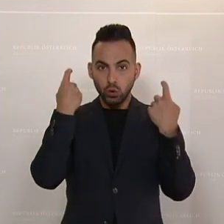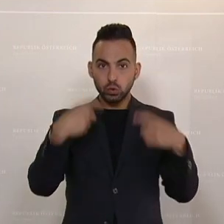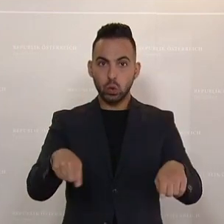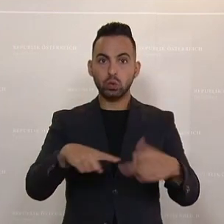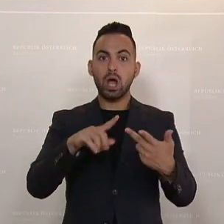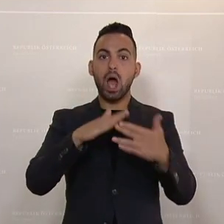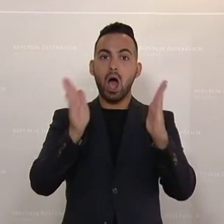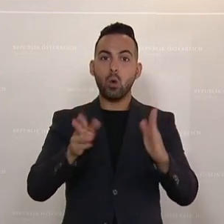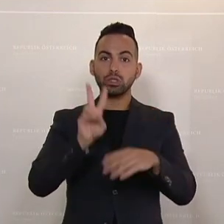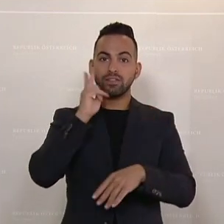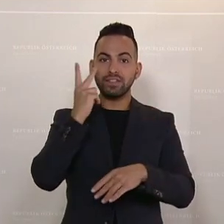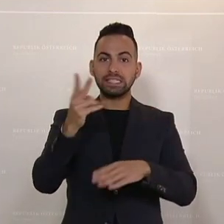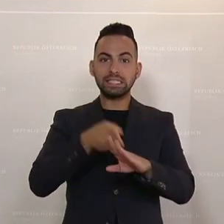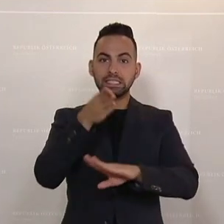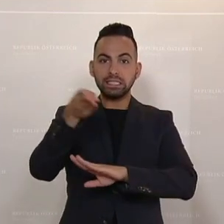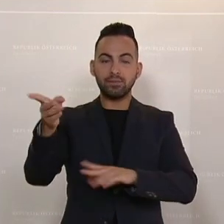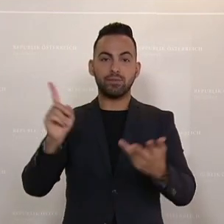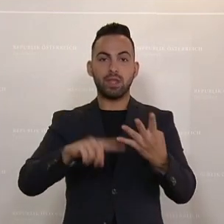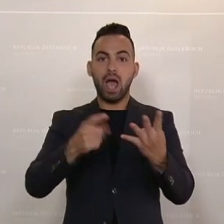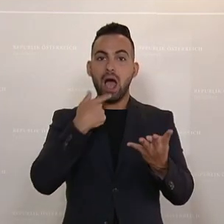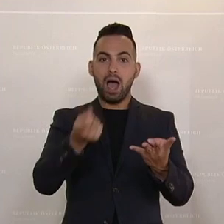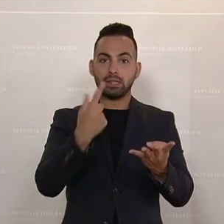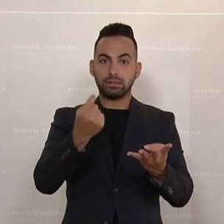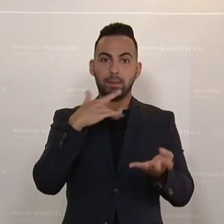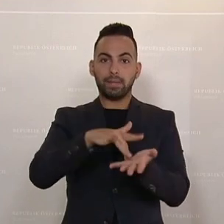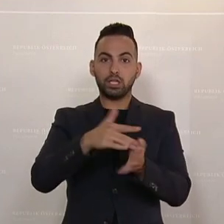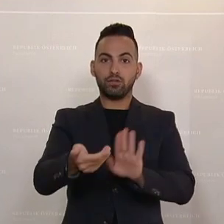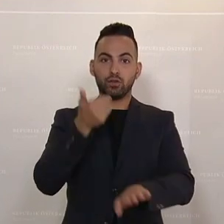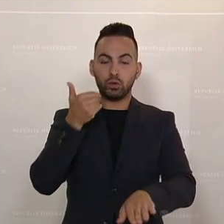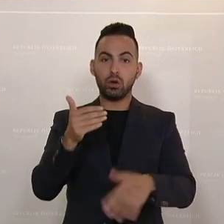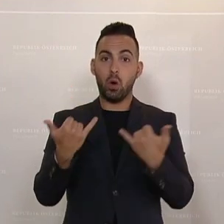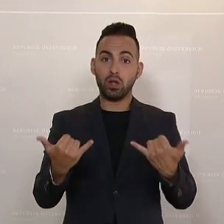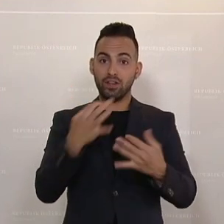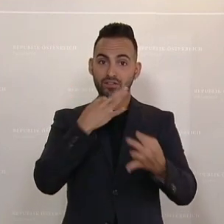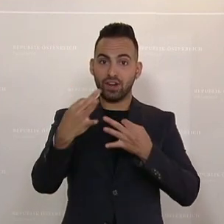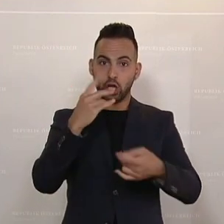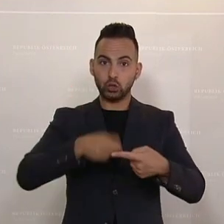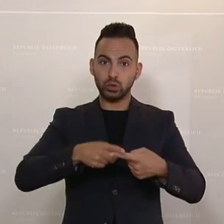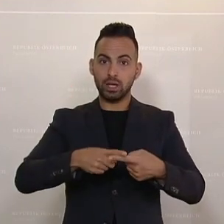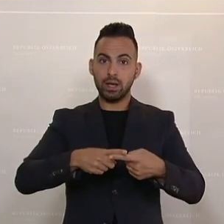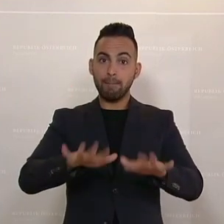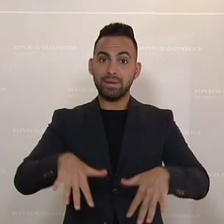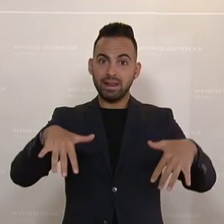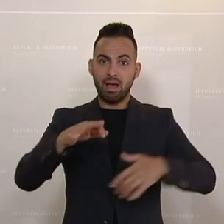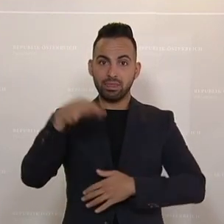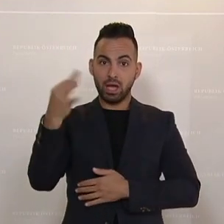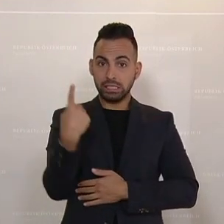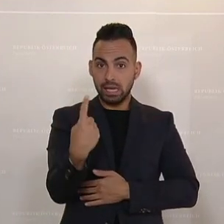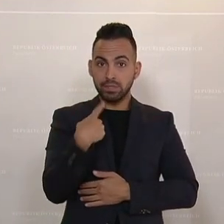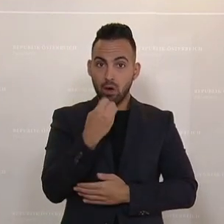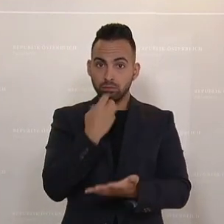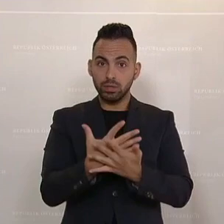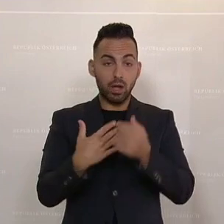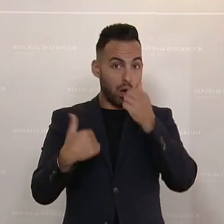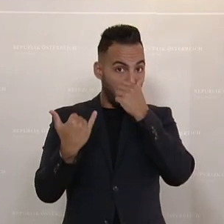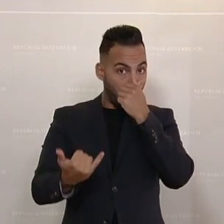und Ähnlichem, der frühzeitige Einsatz von Arzneimitteln. Das haben Sie heute in der Fragestunde am Beginn der Plenartagung übrigens ja selber zugegeben, dass der Einsatz der